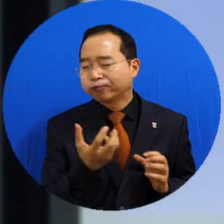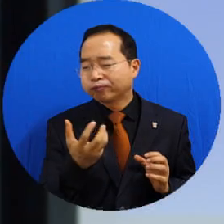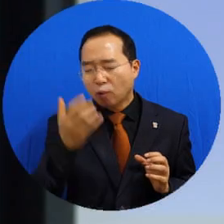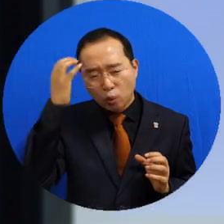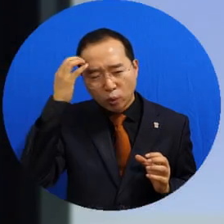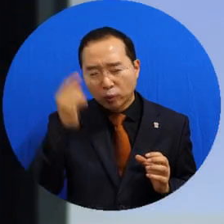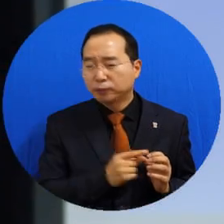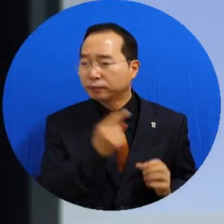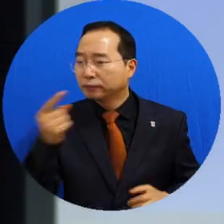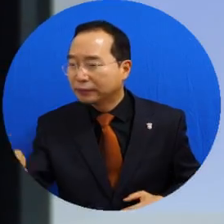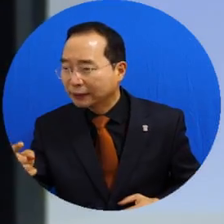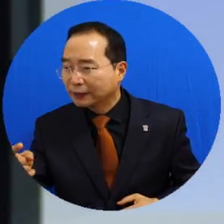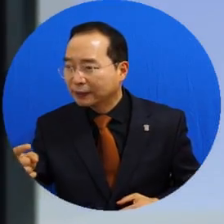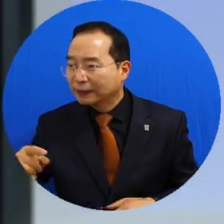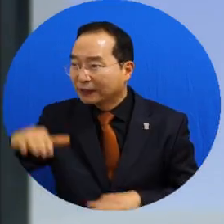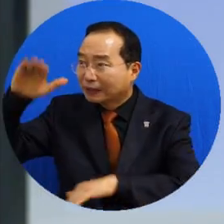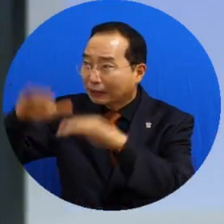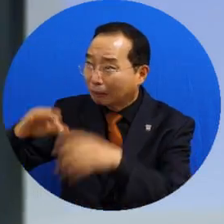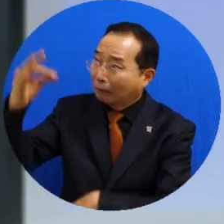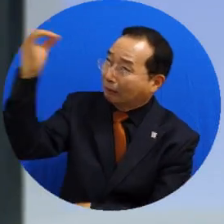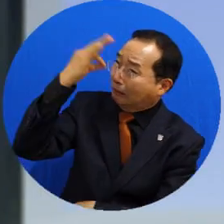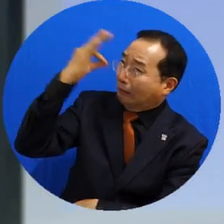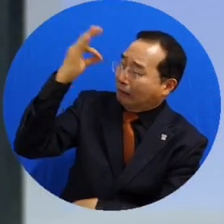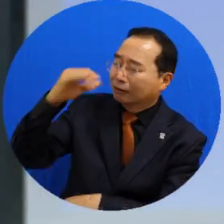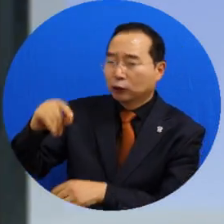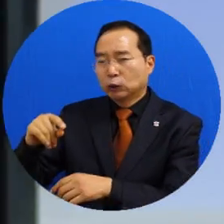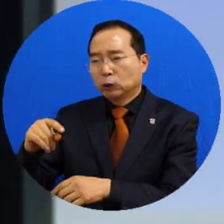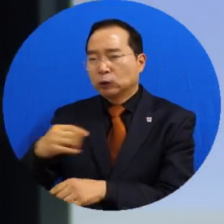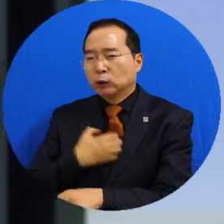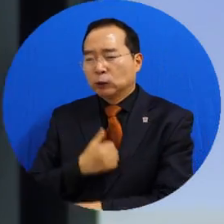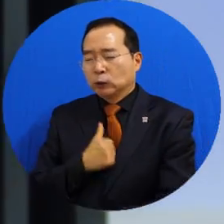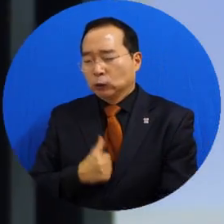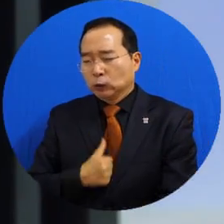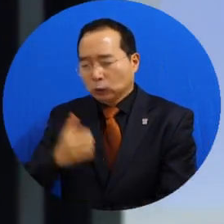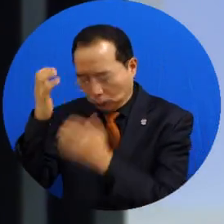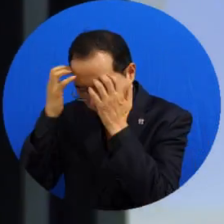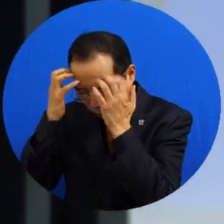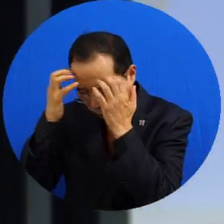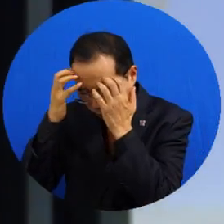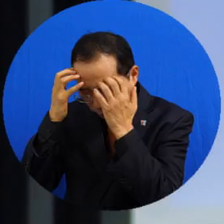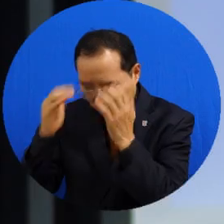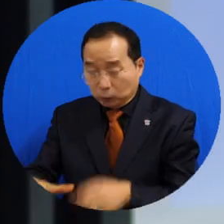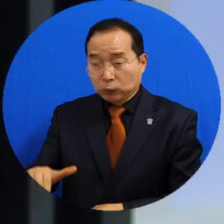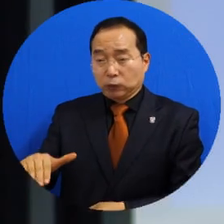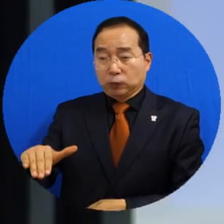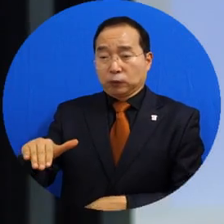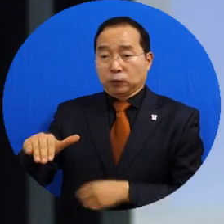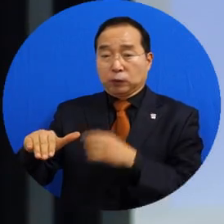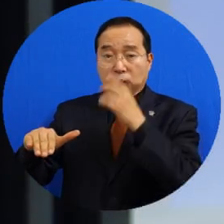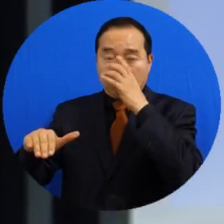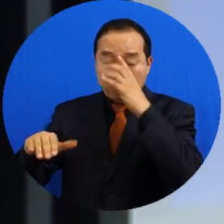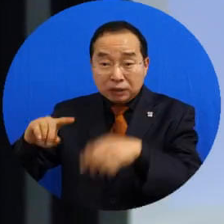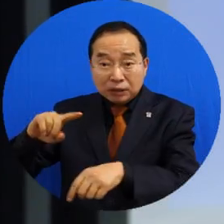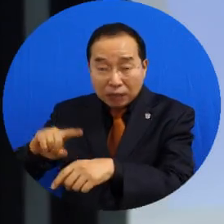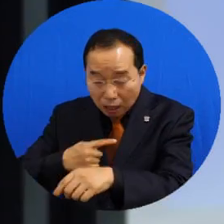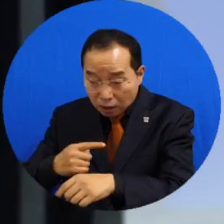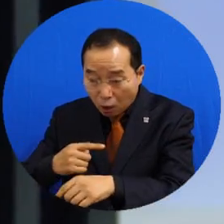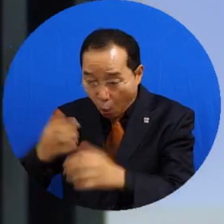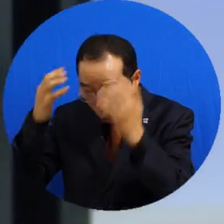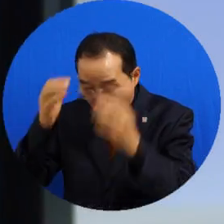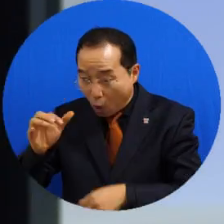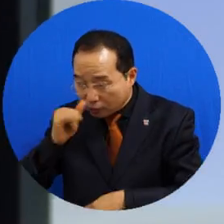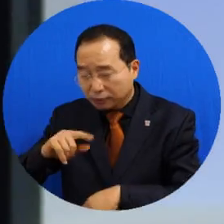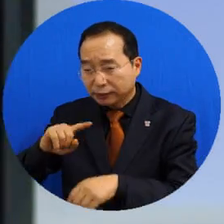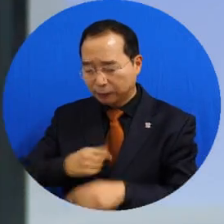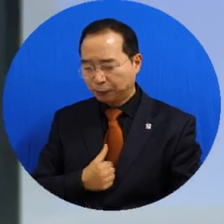고통, 거기서 차별을 무릅쓰고 새로운 정체성을 만들 수밖에 없었던 고통. 하지만 그 고통은 혁신성을 갖고 올 수